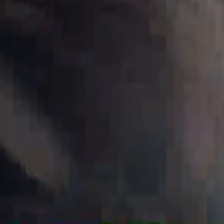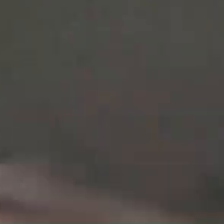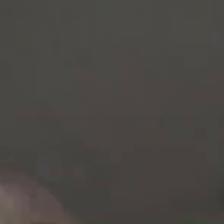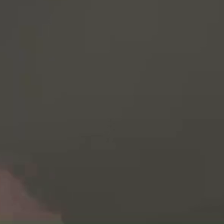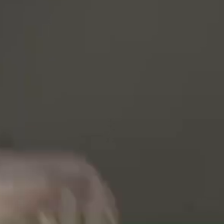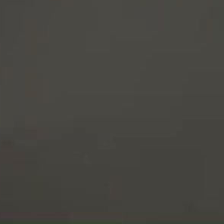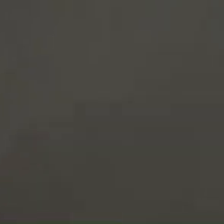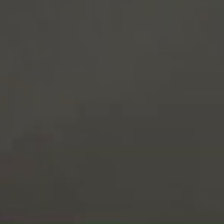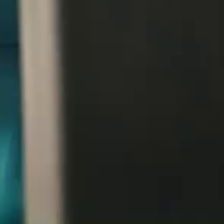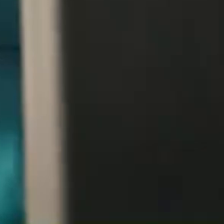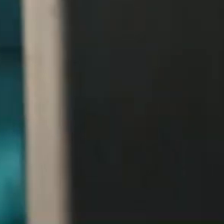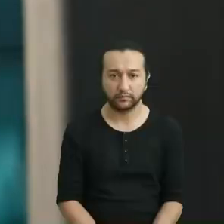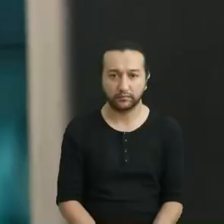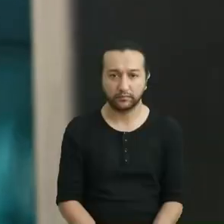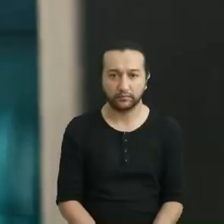yatırdı.